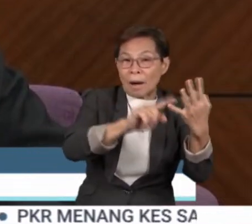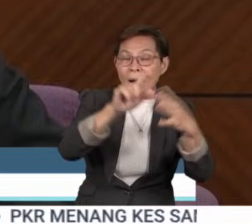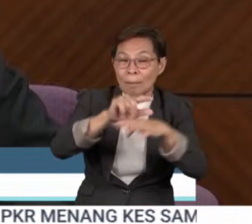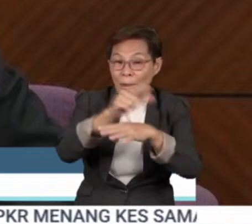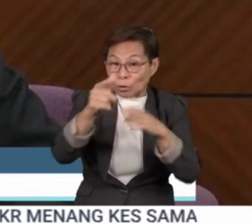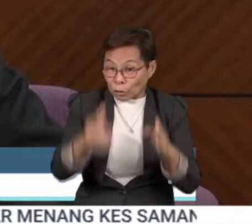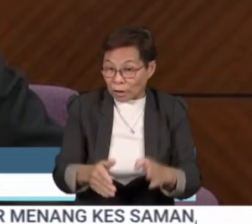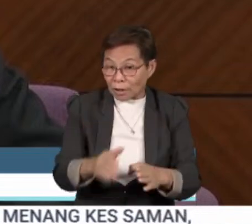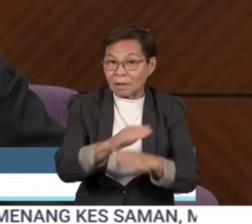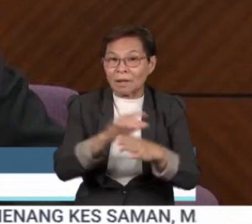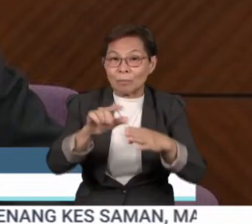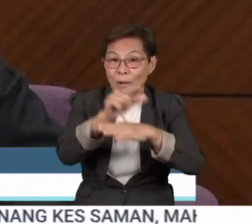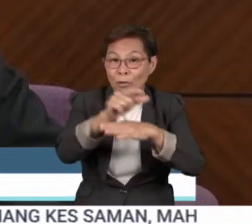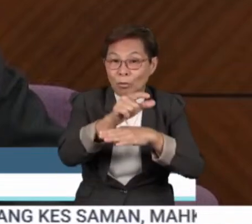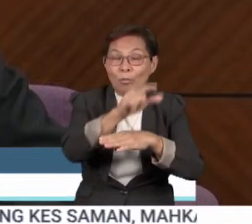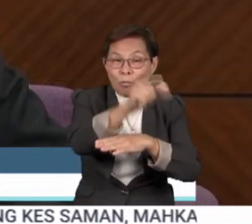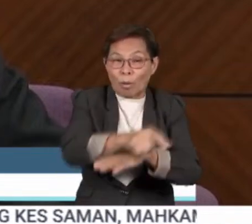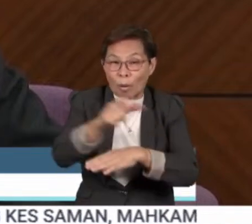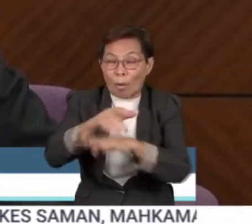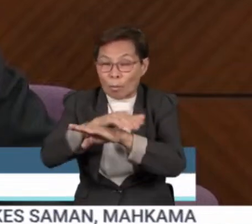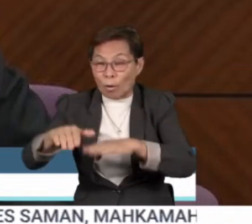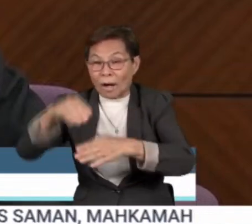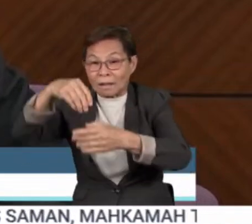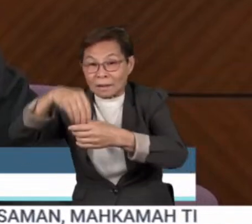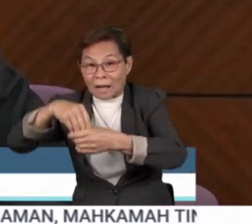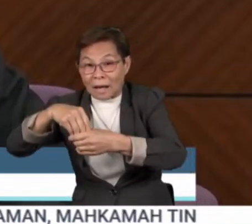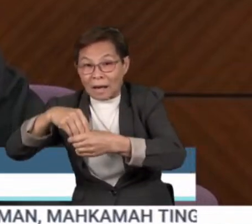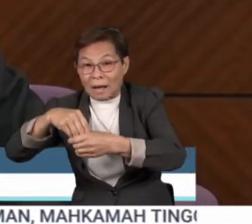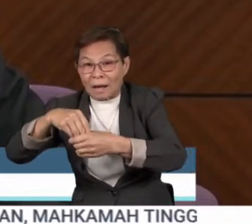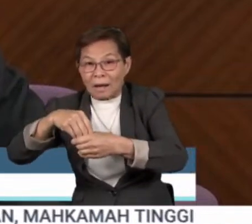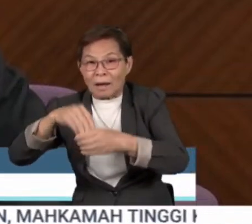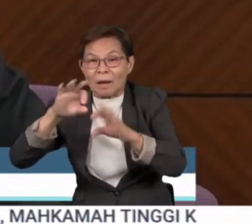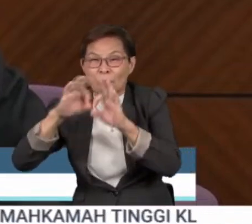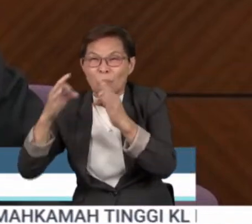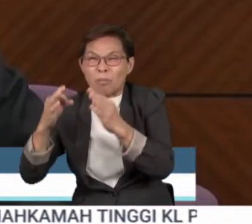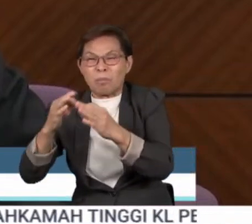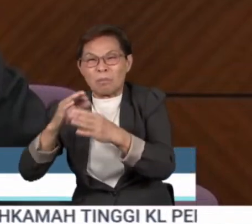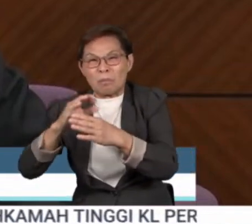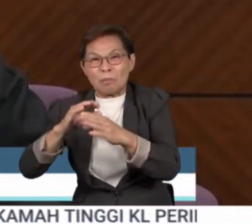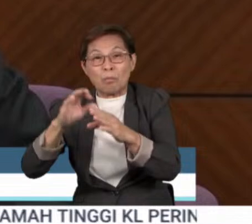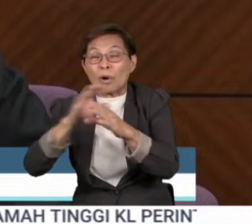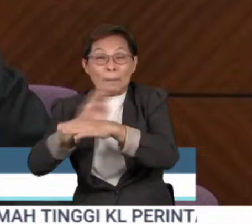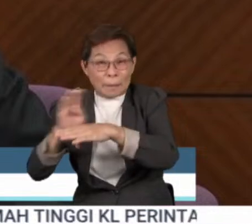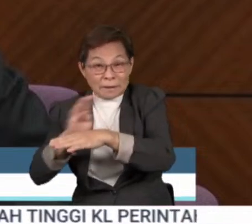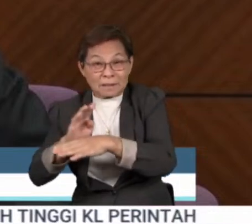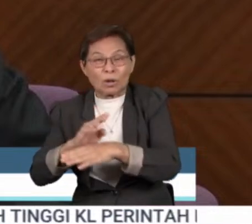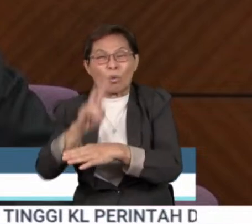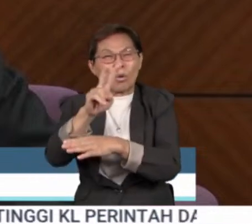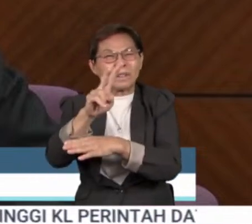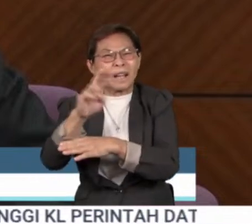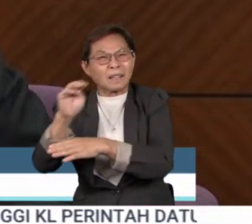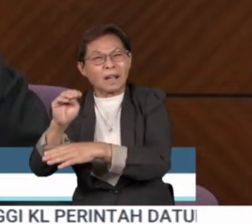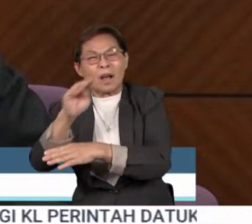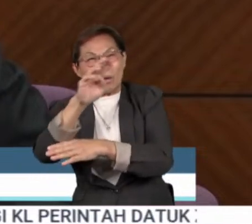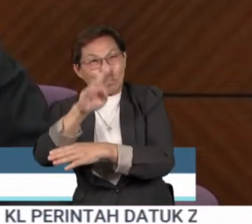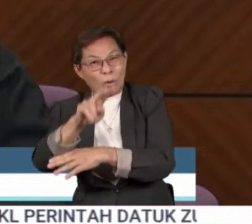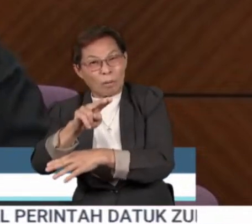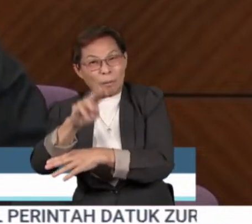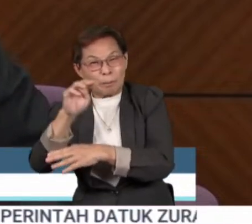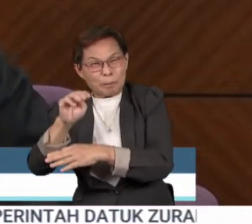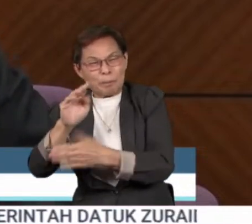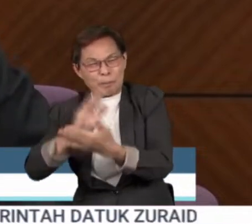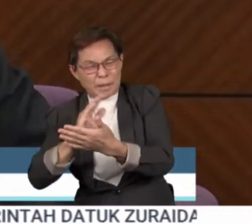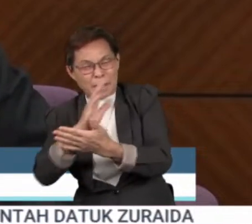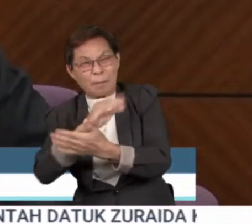pengguna bukan domestik iaitu pengguna-pengguna bervoltan sederhana dan tinggi, medium voltage and high